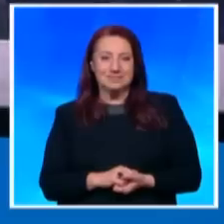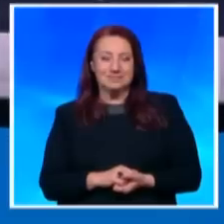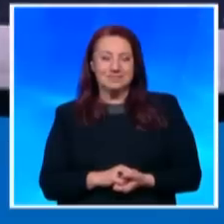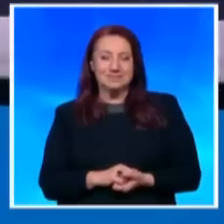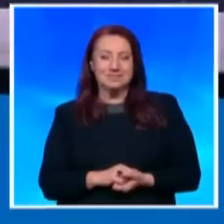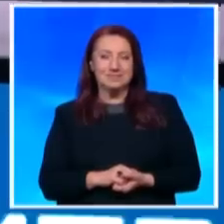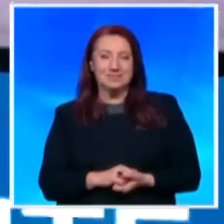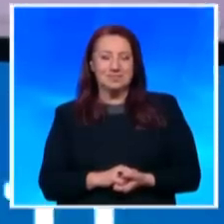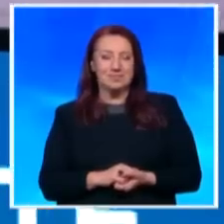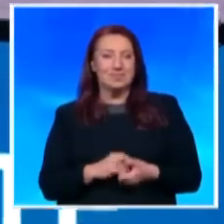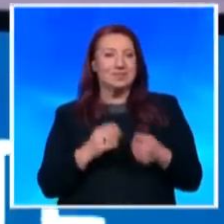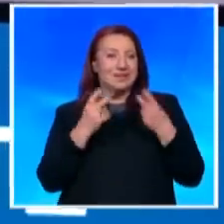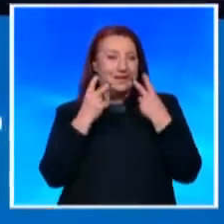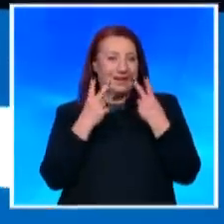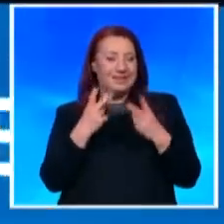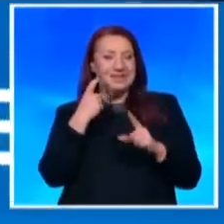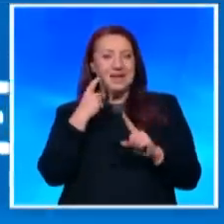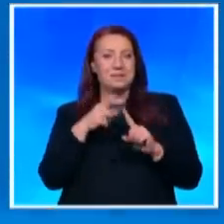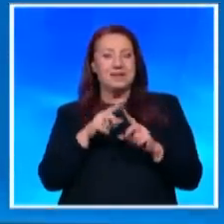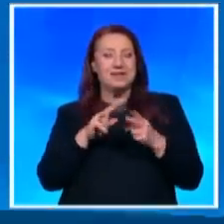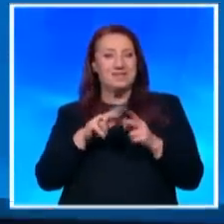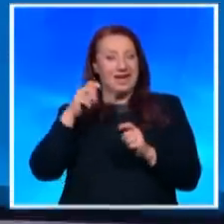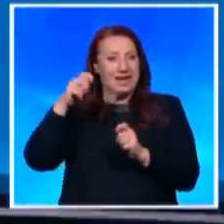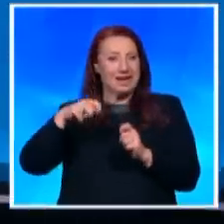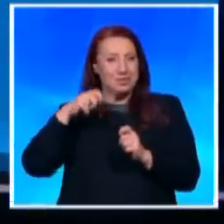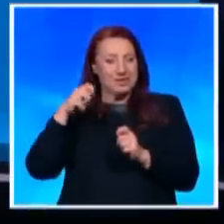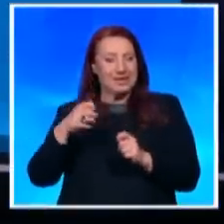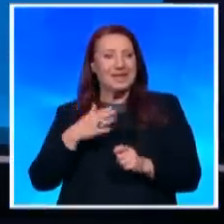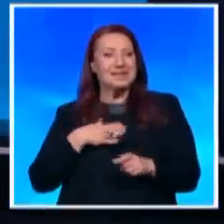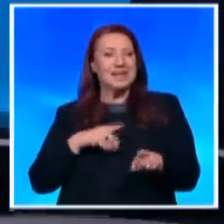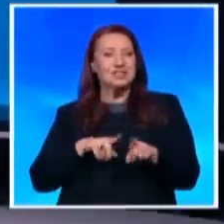Така се разделяме, следват BTV репортерите. Колегата ни Митю Маринов стана част от